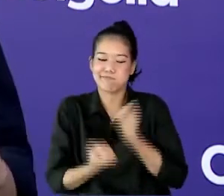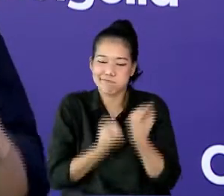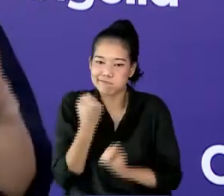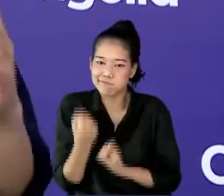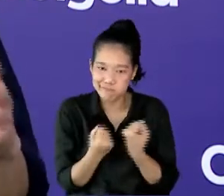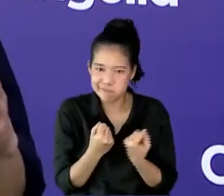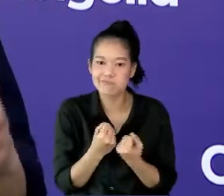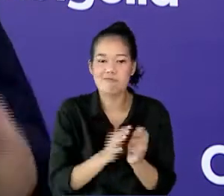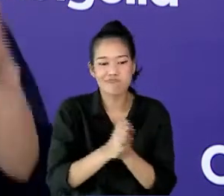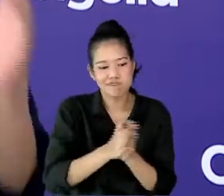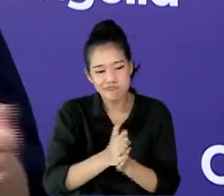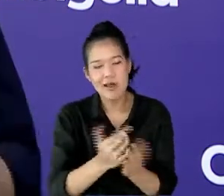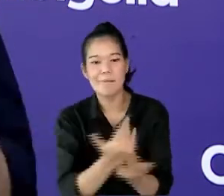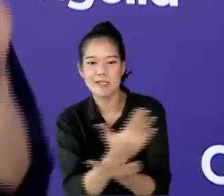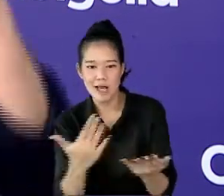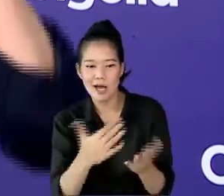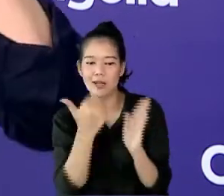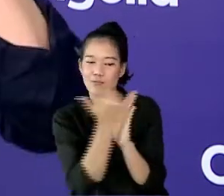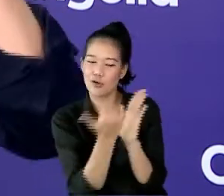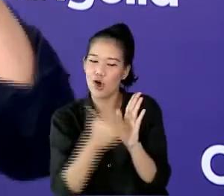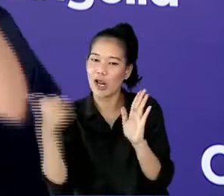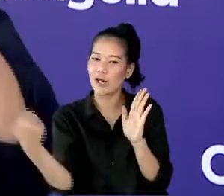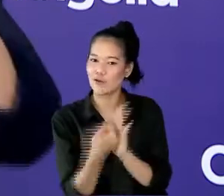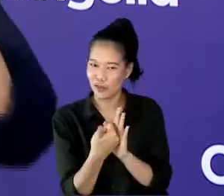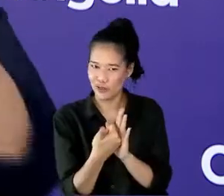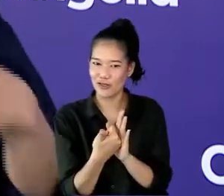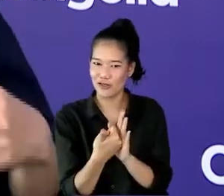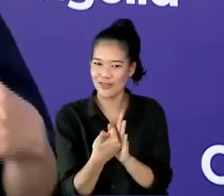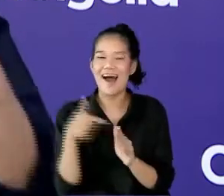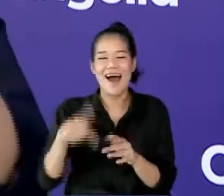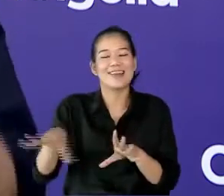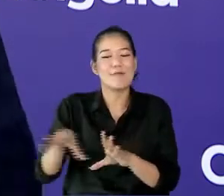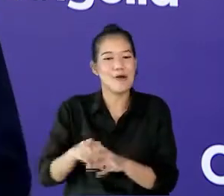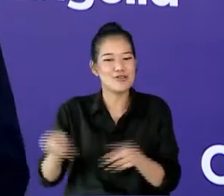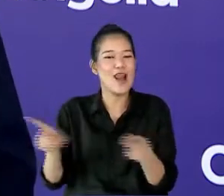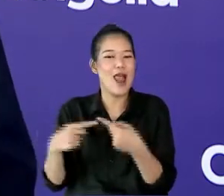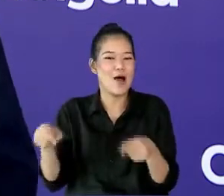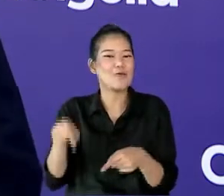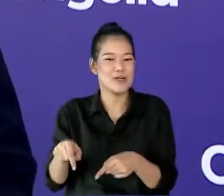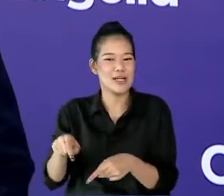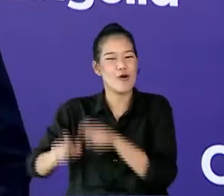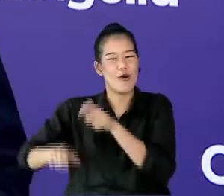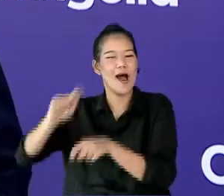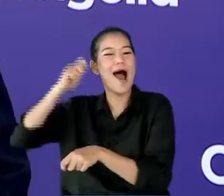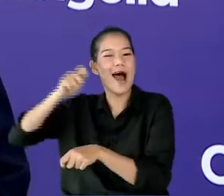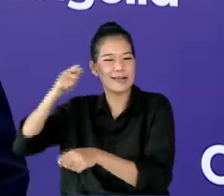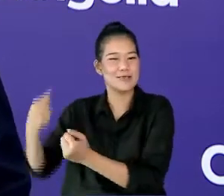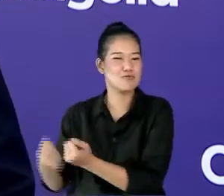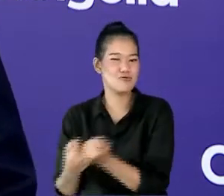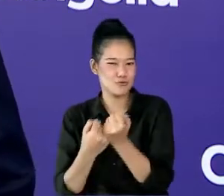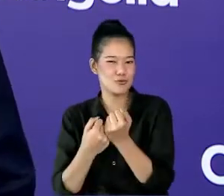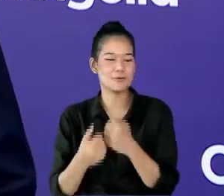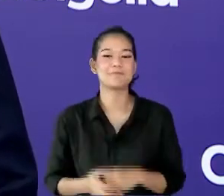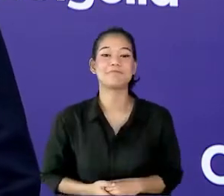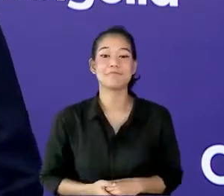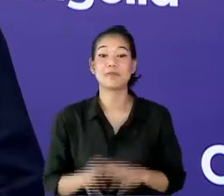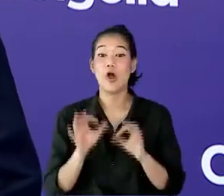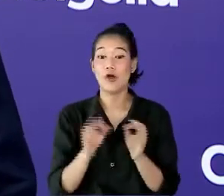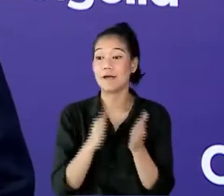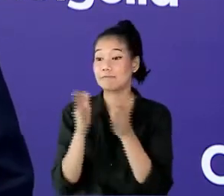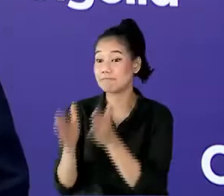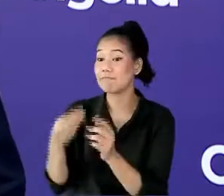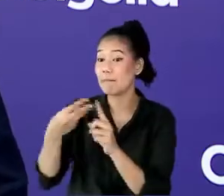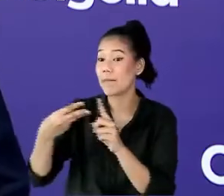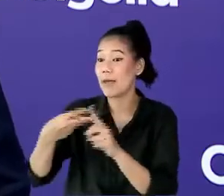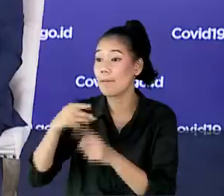upaya mendorong masyarakat mematuhi protokol kesehatan, termasuk lewat lagu yang didukung oleh para artis ini. Oke, sekarang saya tanya ke Mas Baby